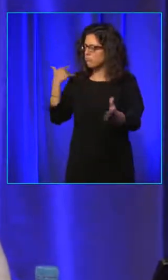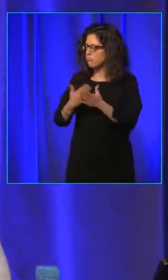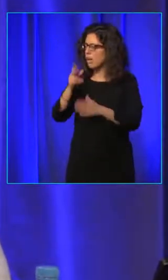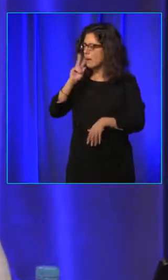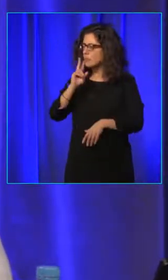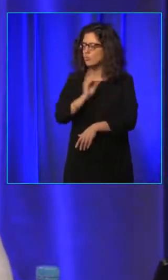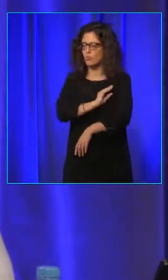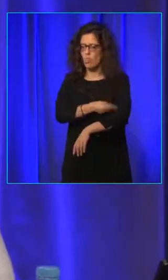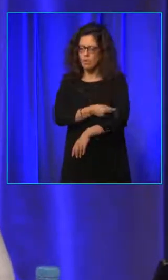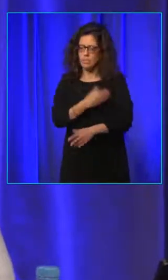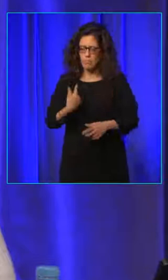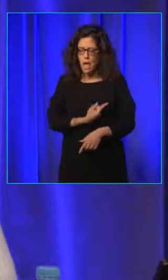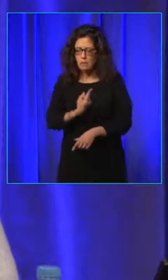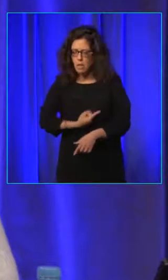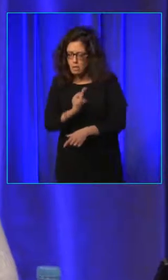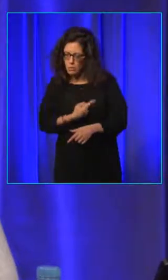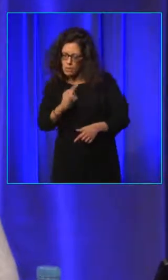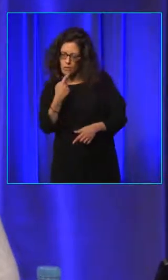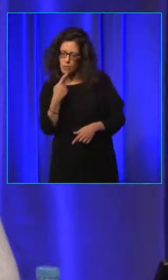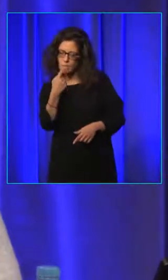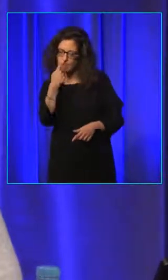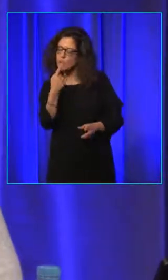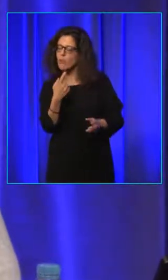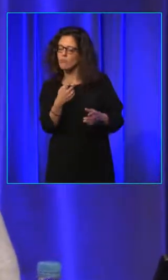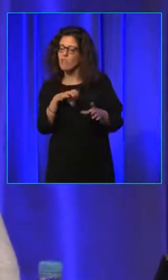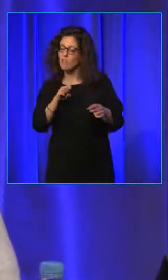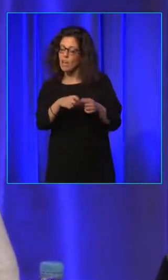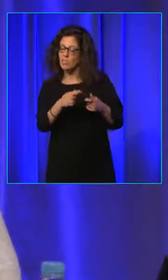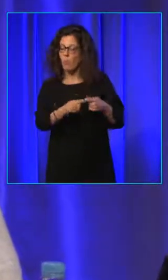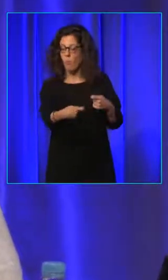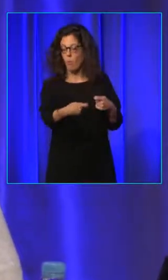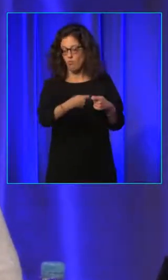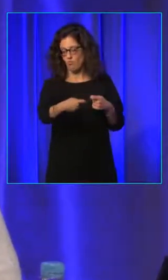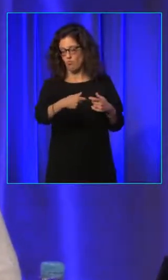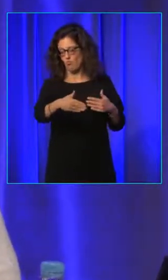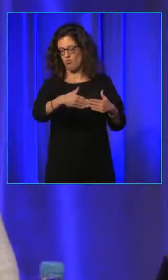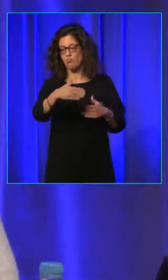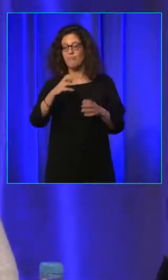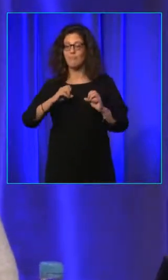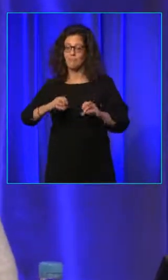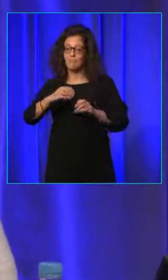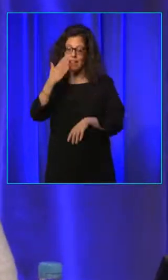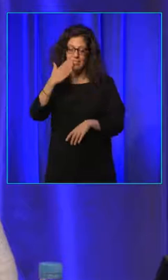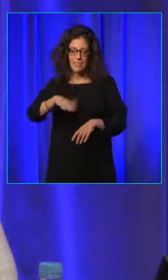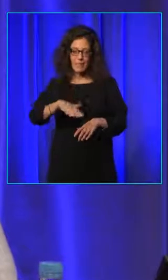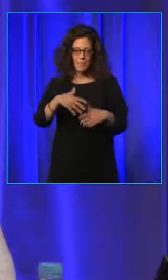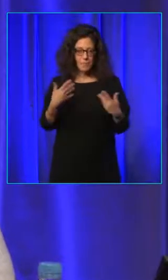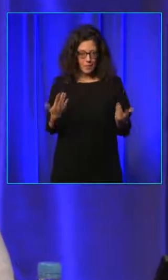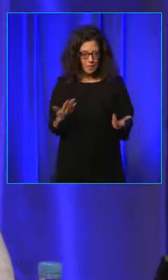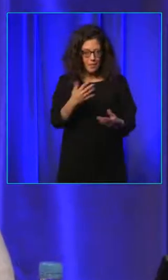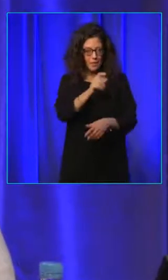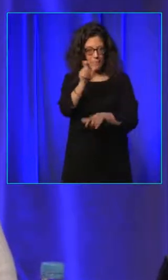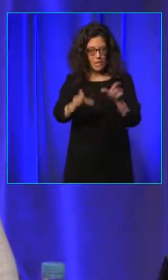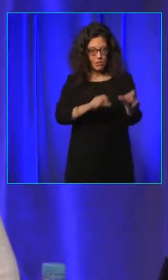qui ont blessé, donc ils ont une certaine connaissance des temps de récupération. Et c'est vrai que quand, après, les athlètes que j'ai dans les mains